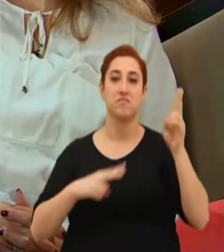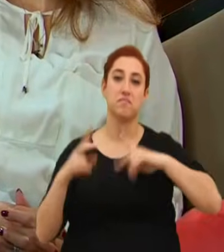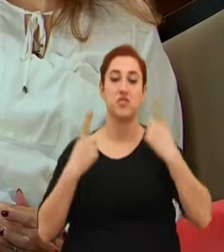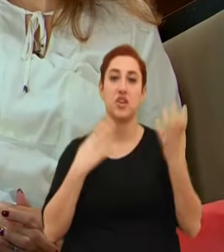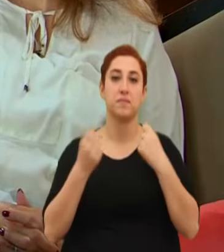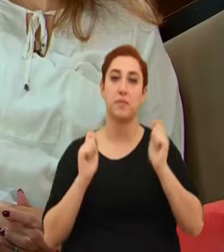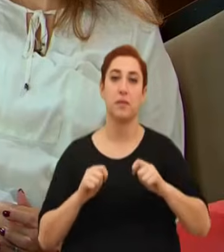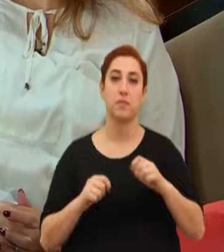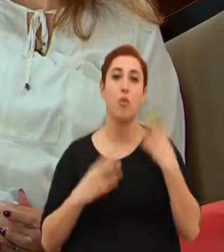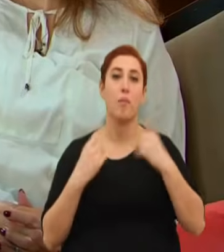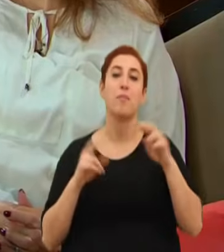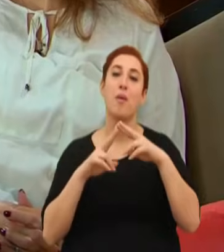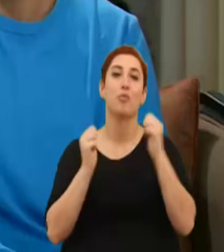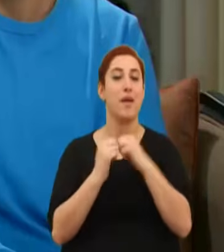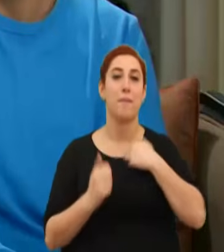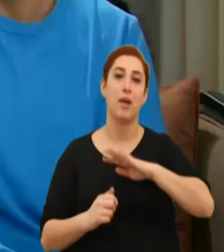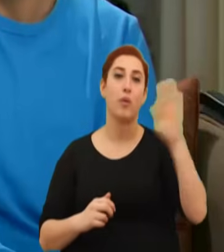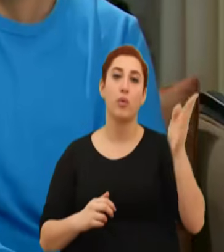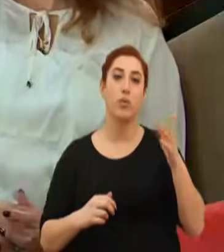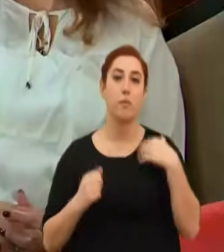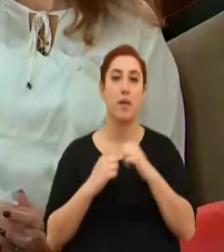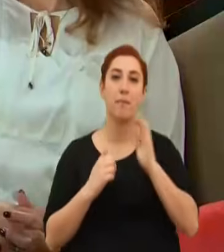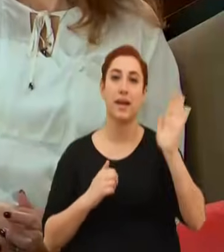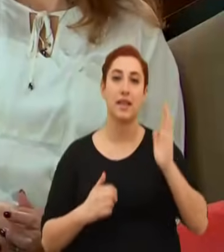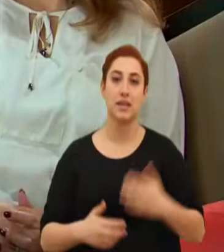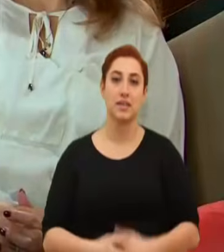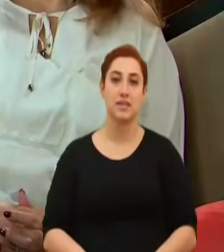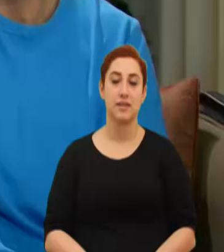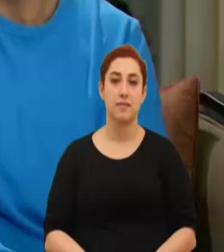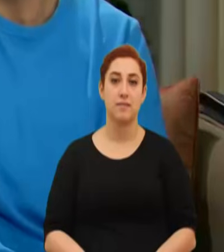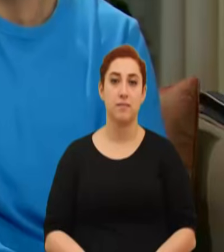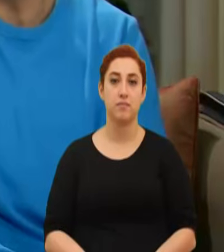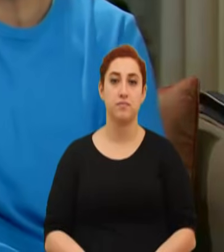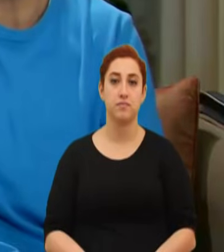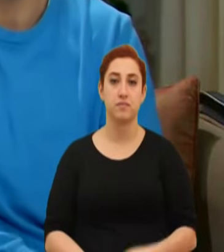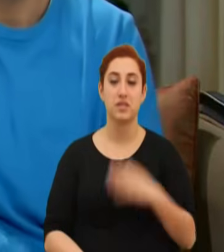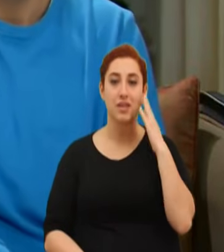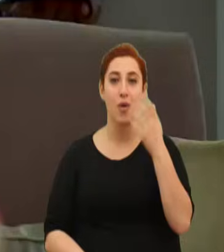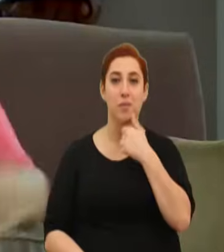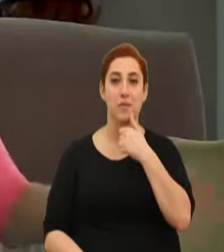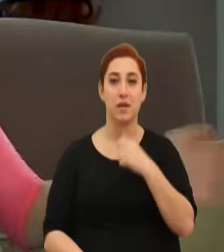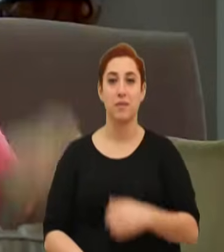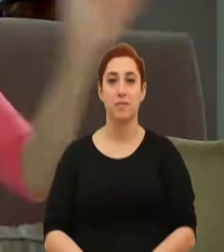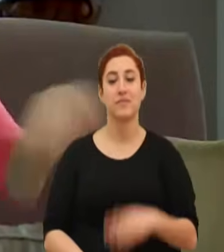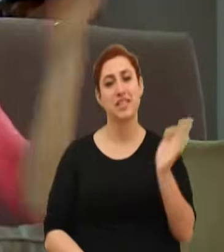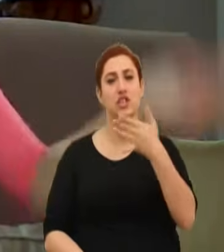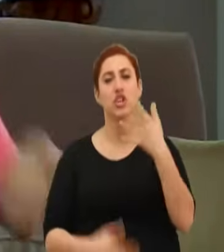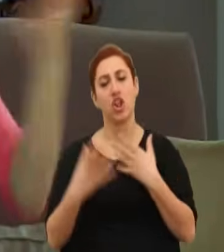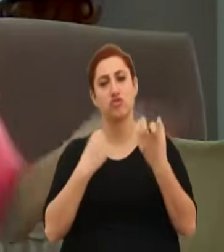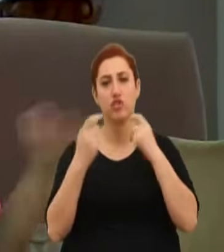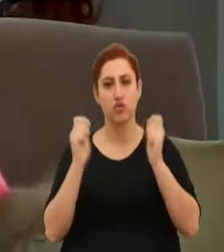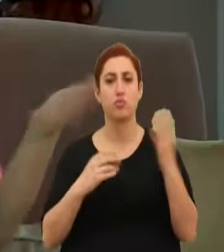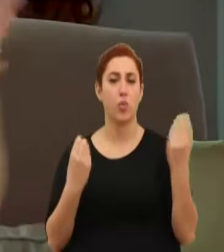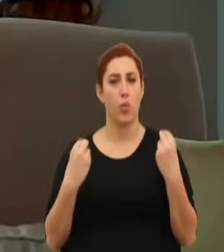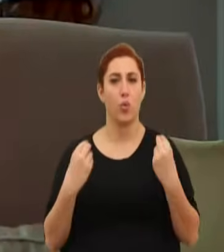başıma bir şeyler alayım. Olmadı Mahmut Bey'i de götürürüm yanımda. Beraber gideriz. Sağ ol baba. Gidin gidin alışveriş